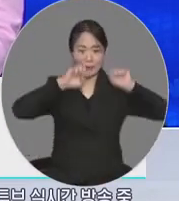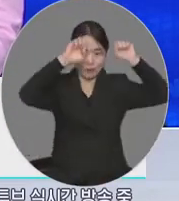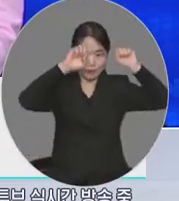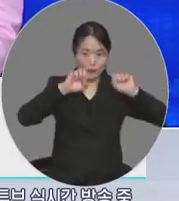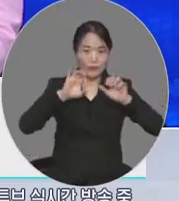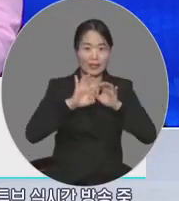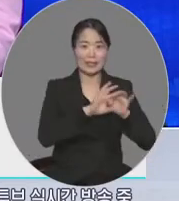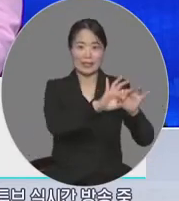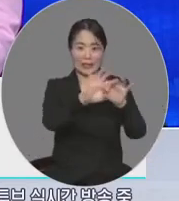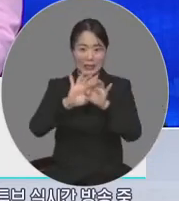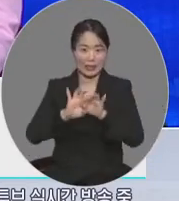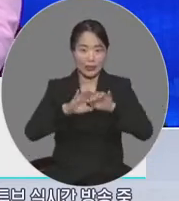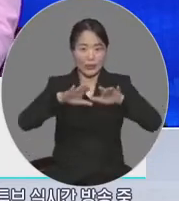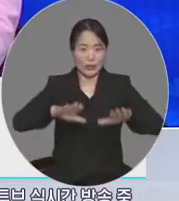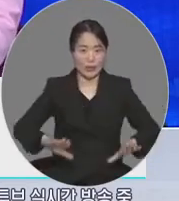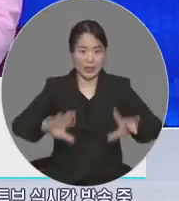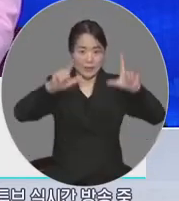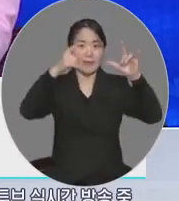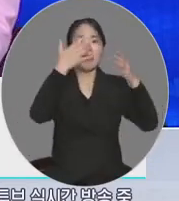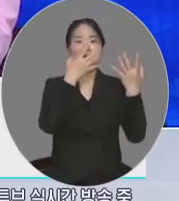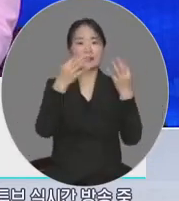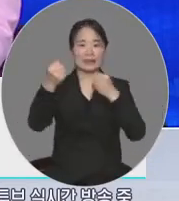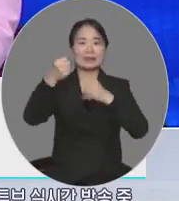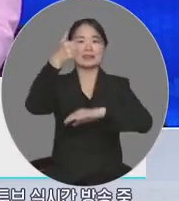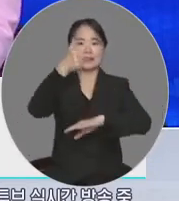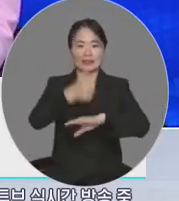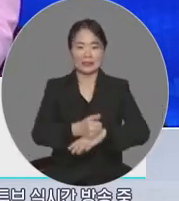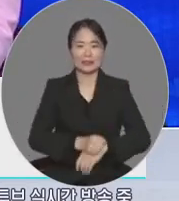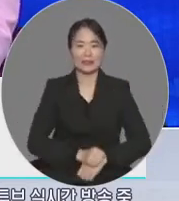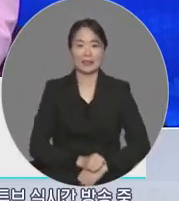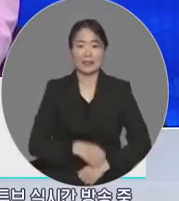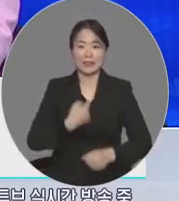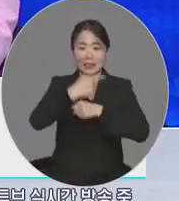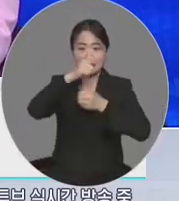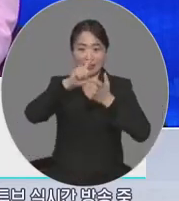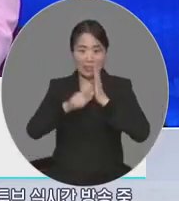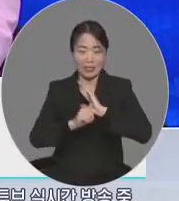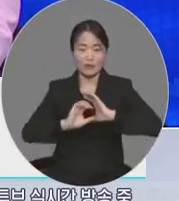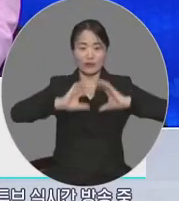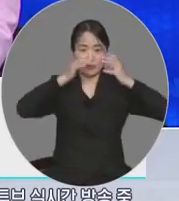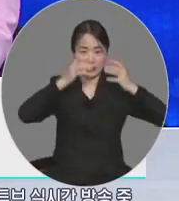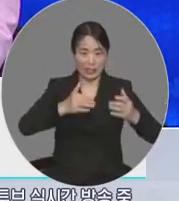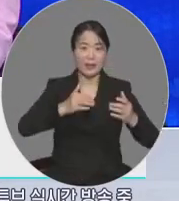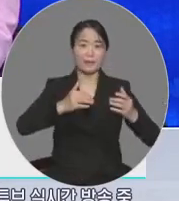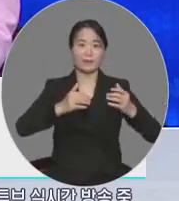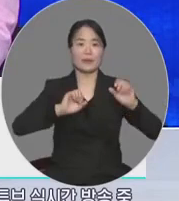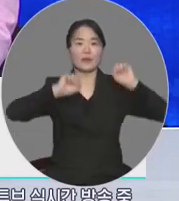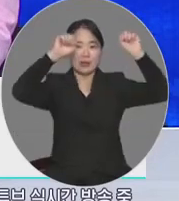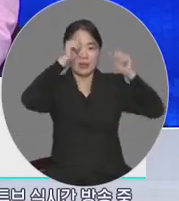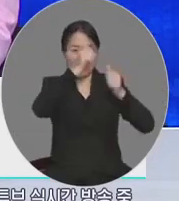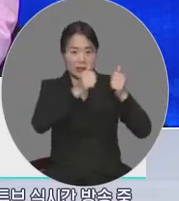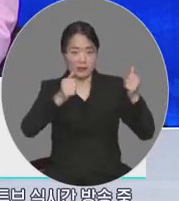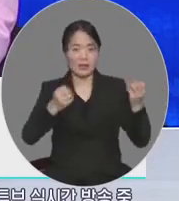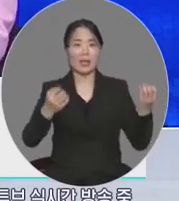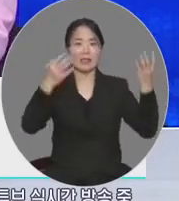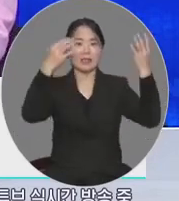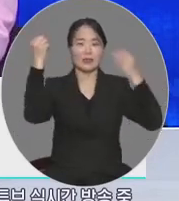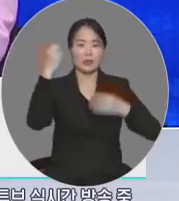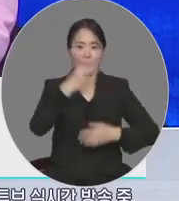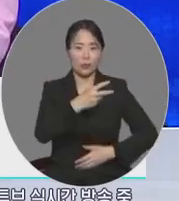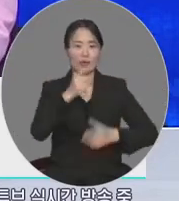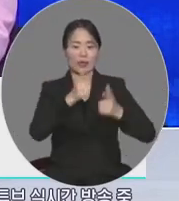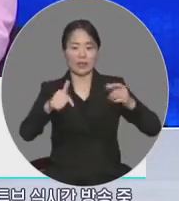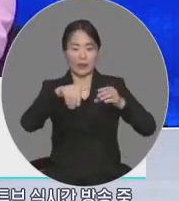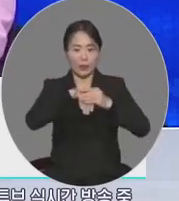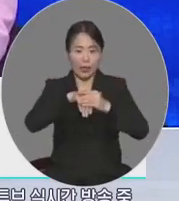한 해 많은 성과를 남겼습니다. 내년에도 굵직한 스포츠 행사와 더불어 시민들을 위한 문화체육 기반시설